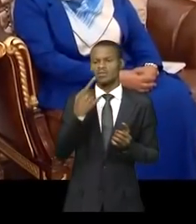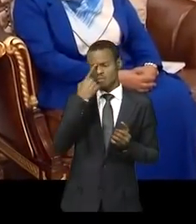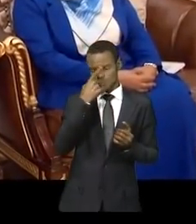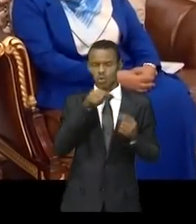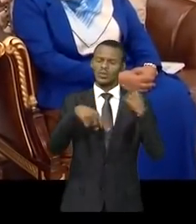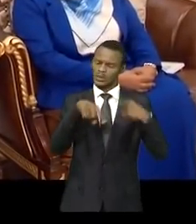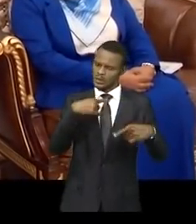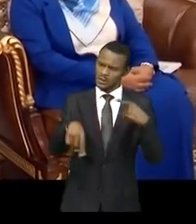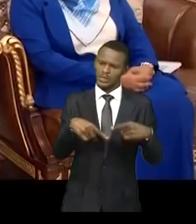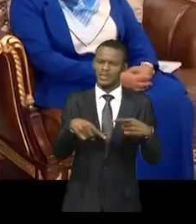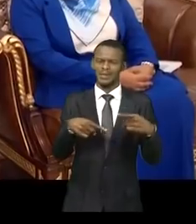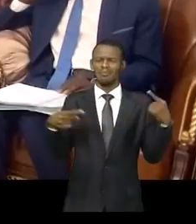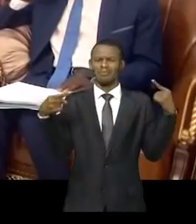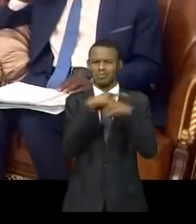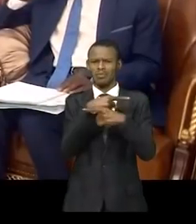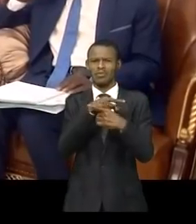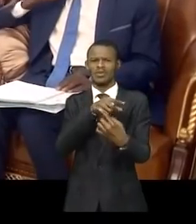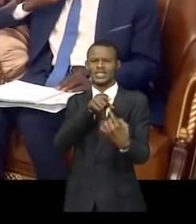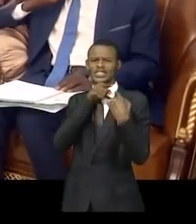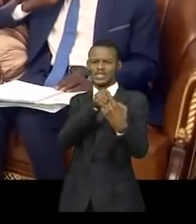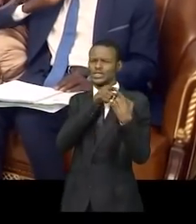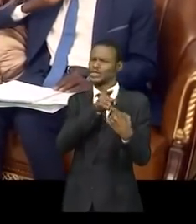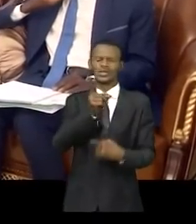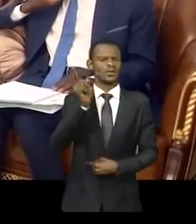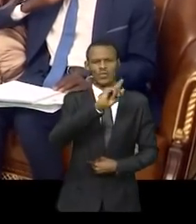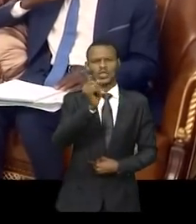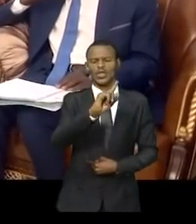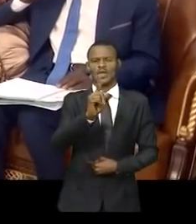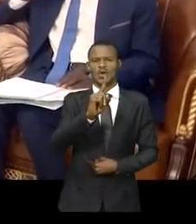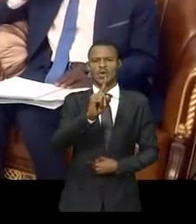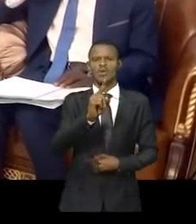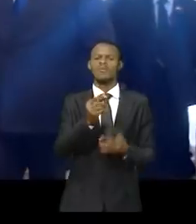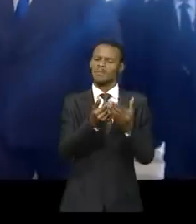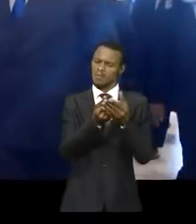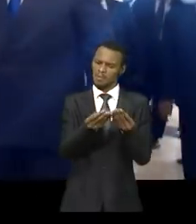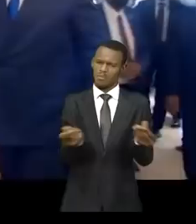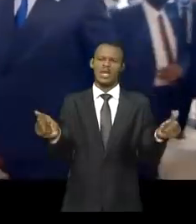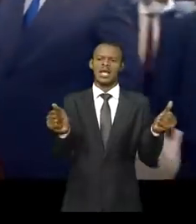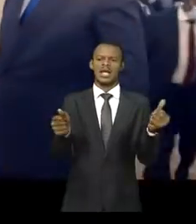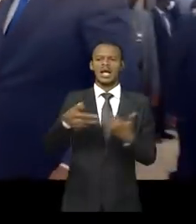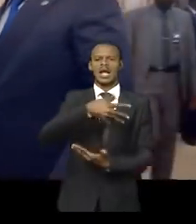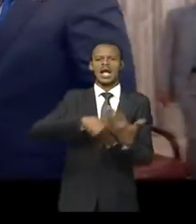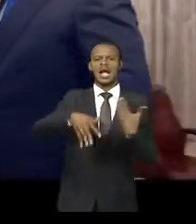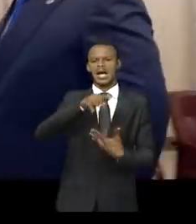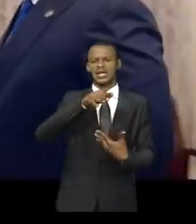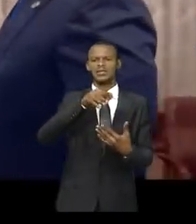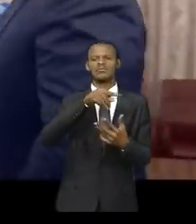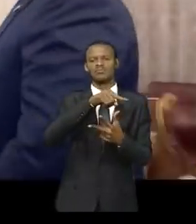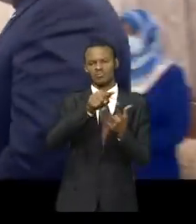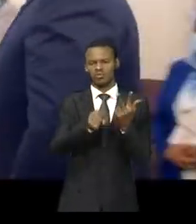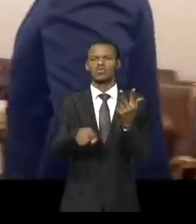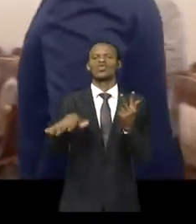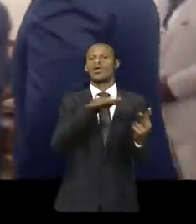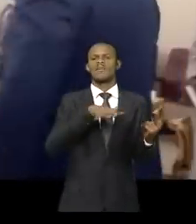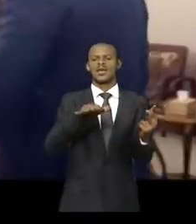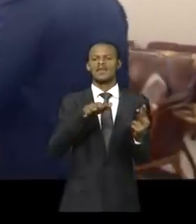des déclarations belliqueuses entre Khartoum, Addis Abeba et le Caire. C'est après plus d'une demi-heure d'entretien